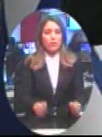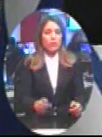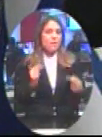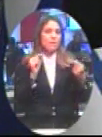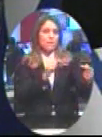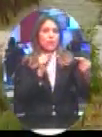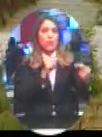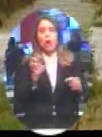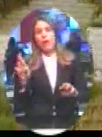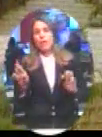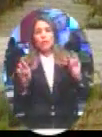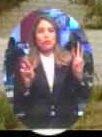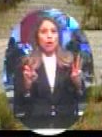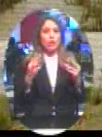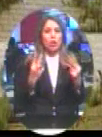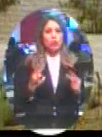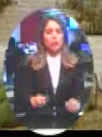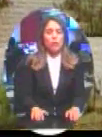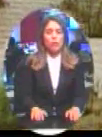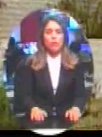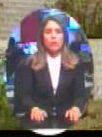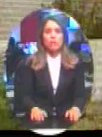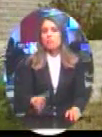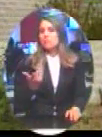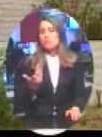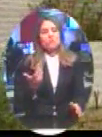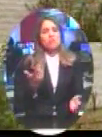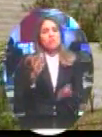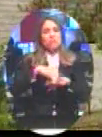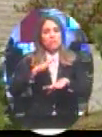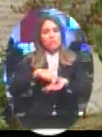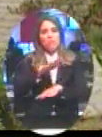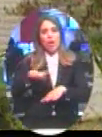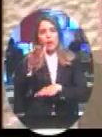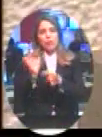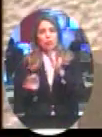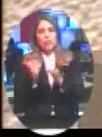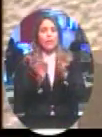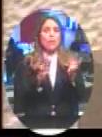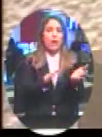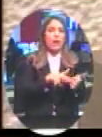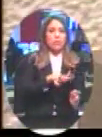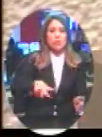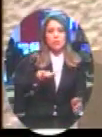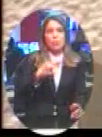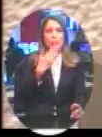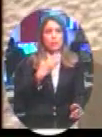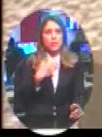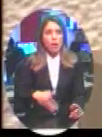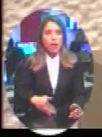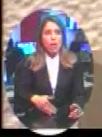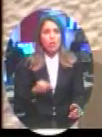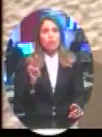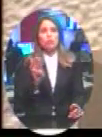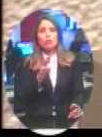הוא מהותי. מה מקומה של מערכת המשפט בכלל ושל בגץ בפרט בציבוריות הישראלית? בעוד שקט טוענת מעל כל בימה כי